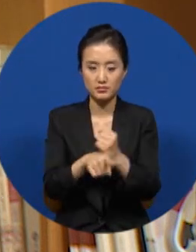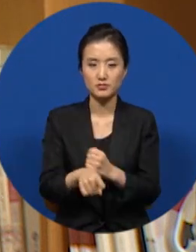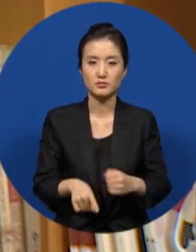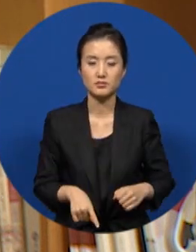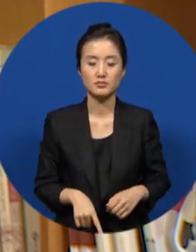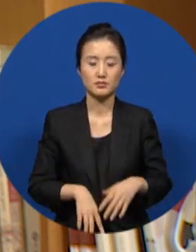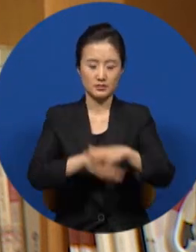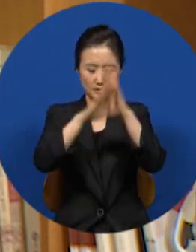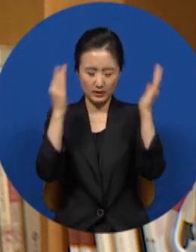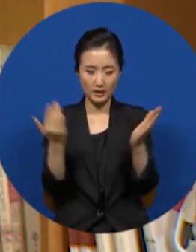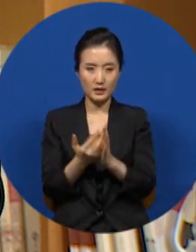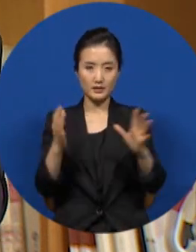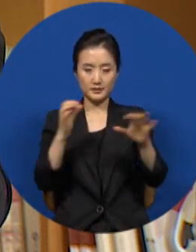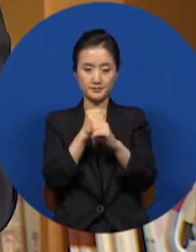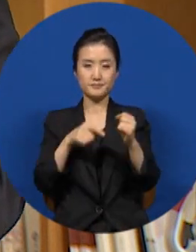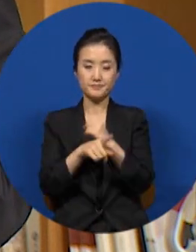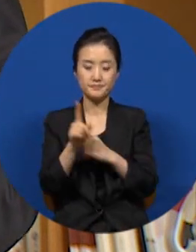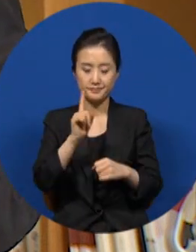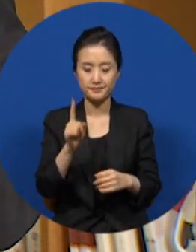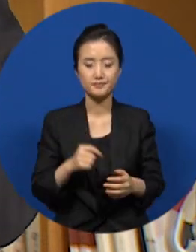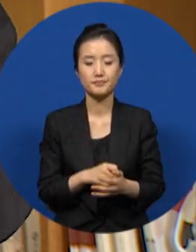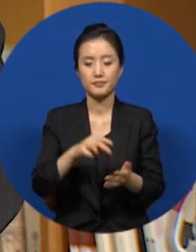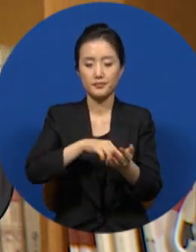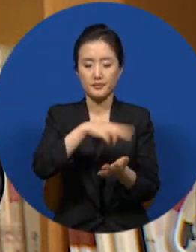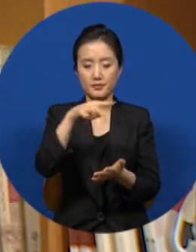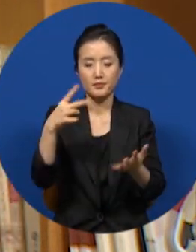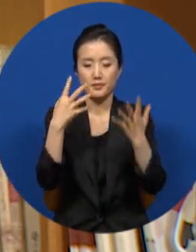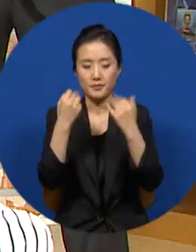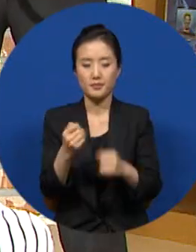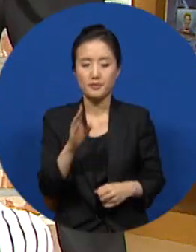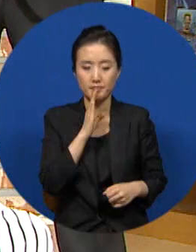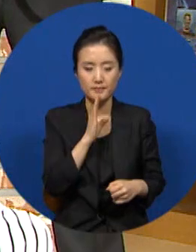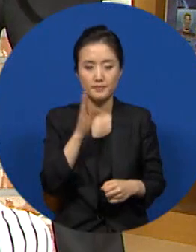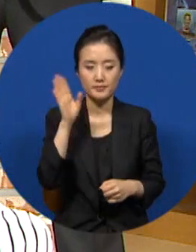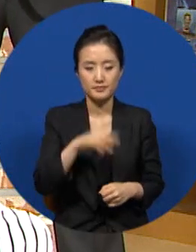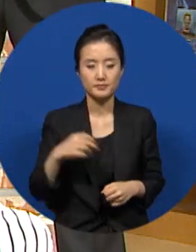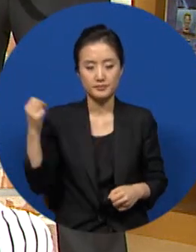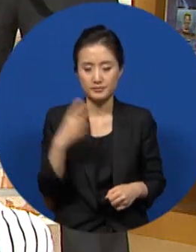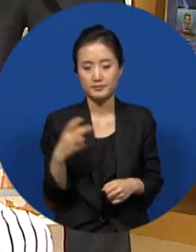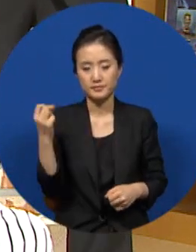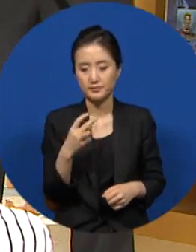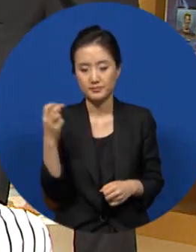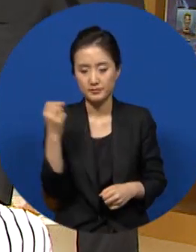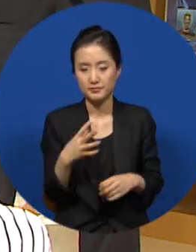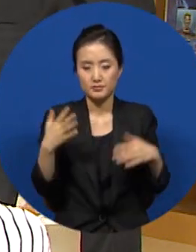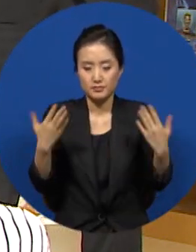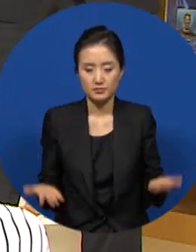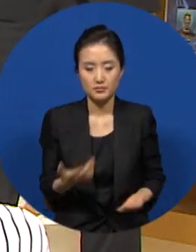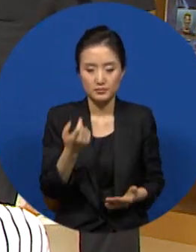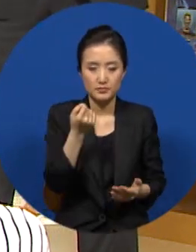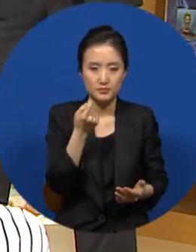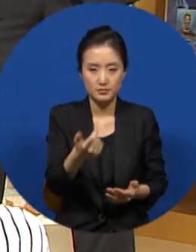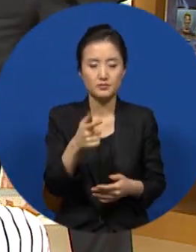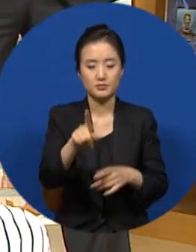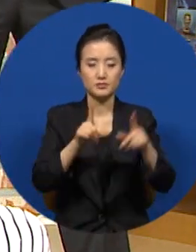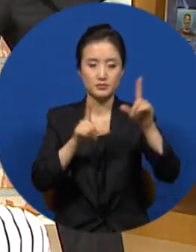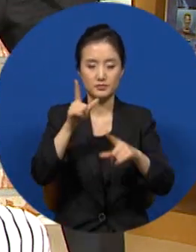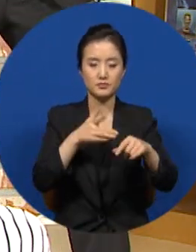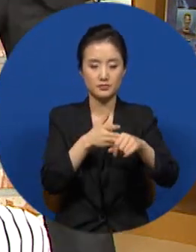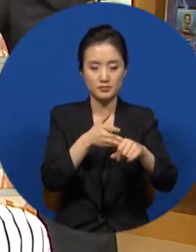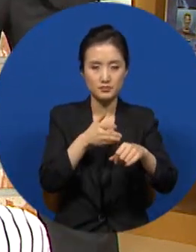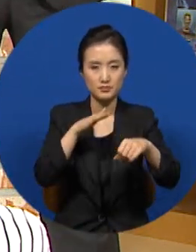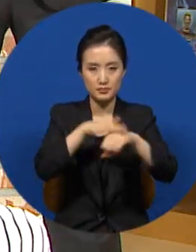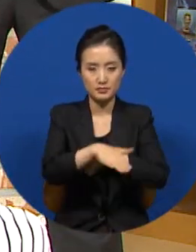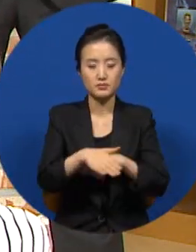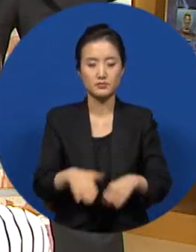전체적으로 해석하면 강함은 존재하는데 다시 하거나 쉼이 지극히 적은 상태 이런 것들을 스트레스라고 얘기를 한 거예요. 자